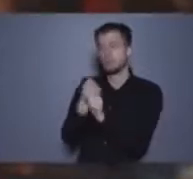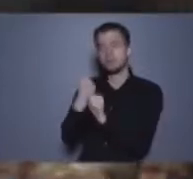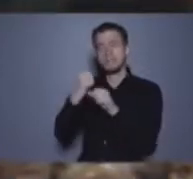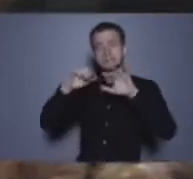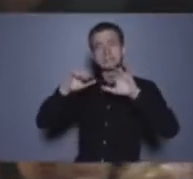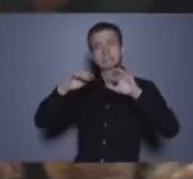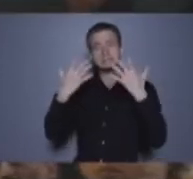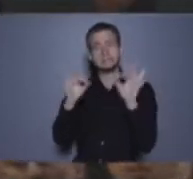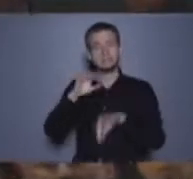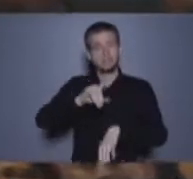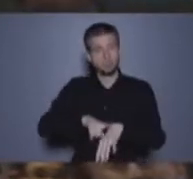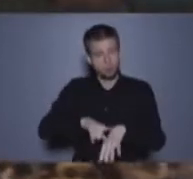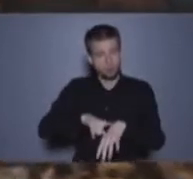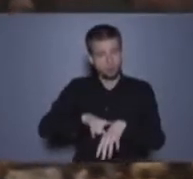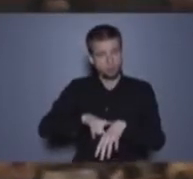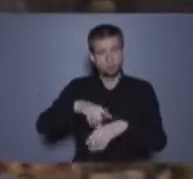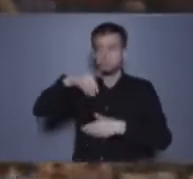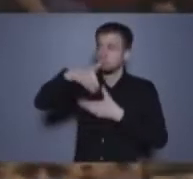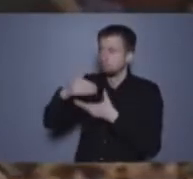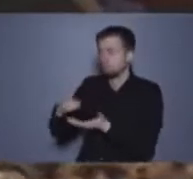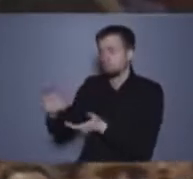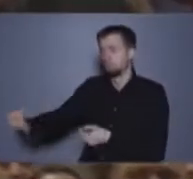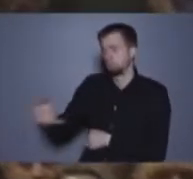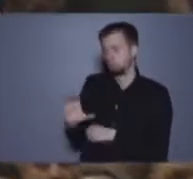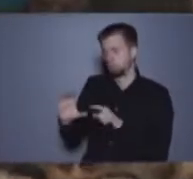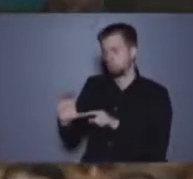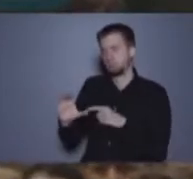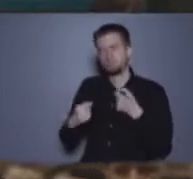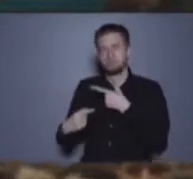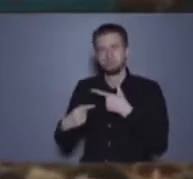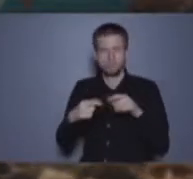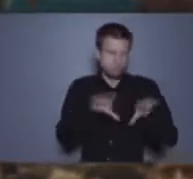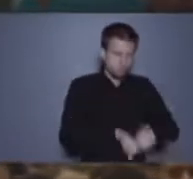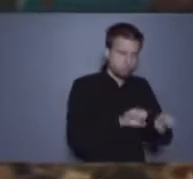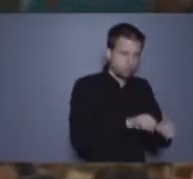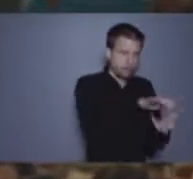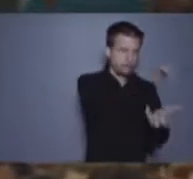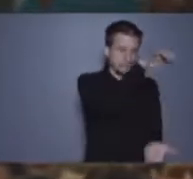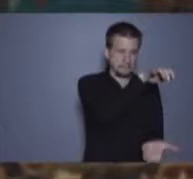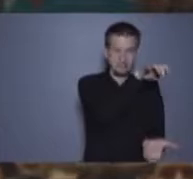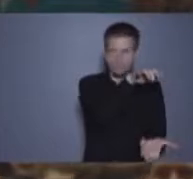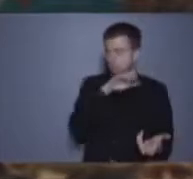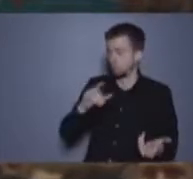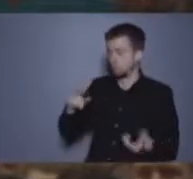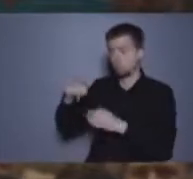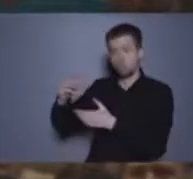votre travail que 2 heures ou 3 heures de la valeur que vous avez produite, et tout le reste est pour l'autre.